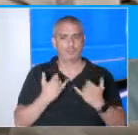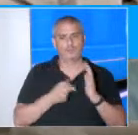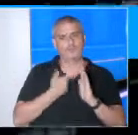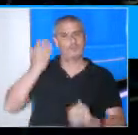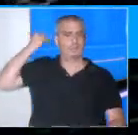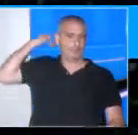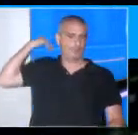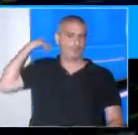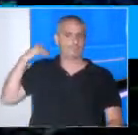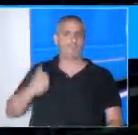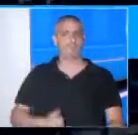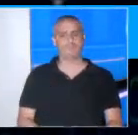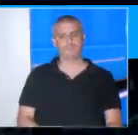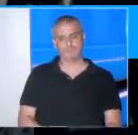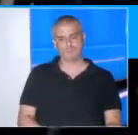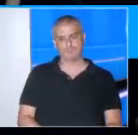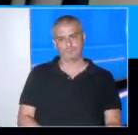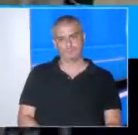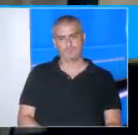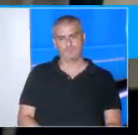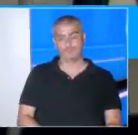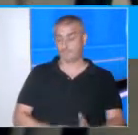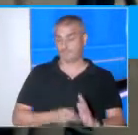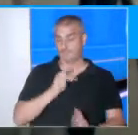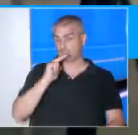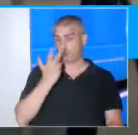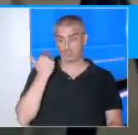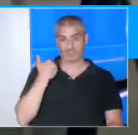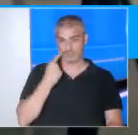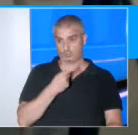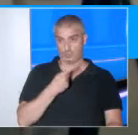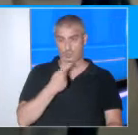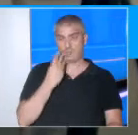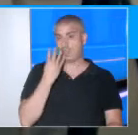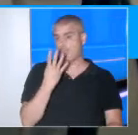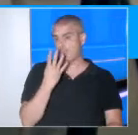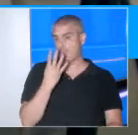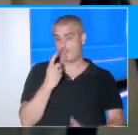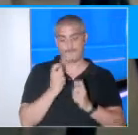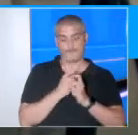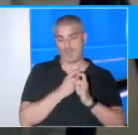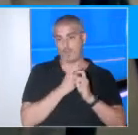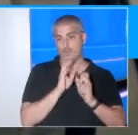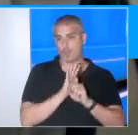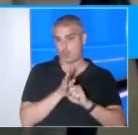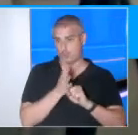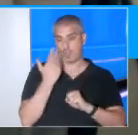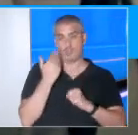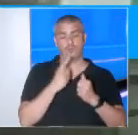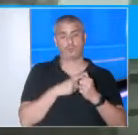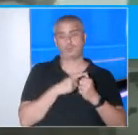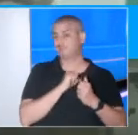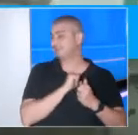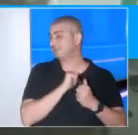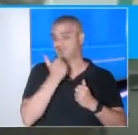לעומת הגלים הקודמים? בגל השלישי היינו עם ארבע מחלקות קורונה, היינו עם